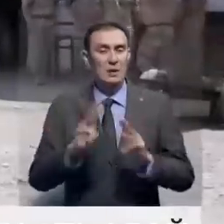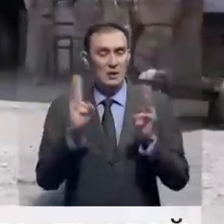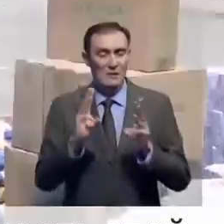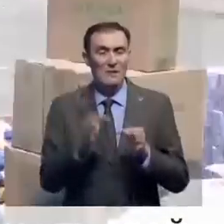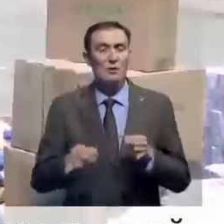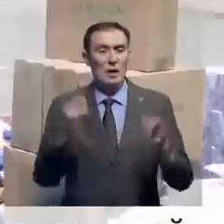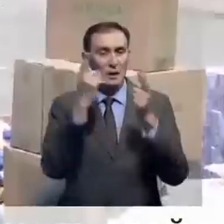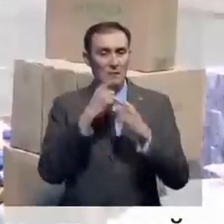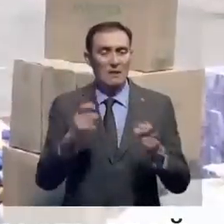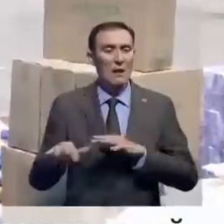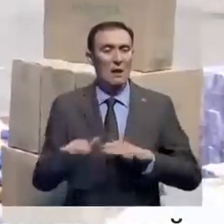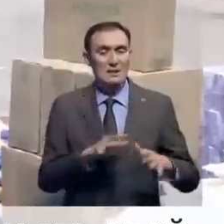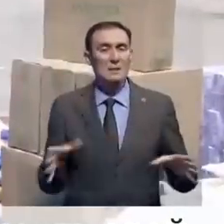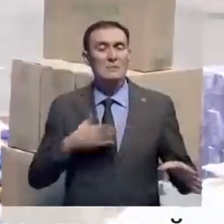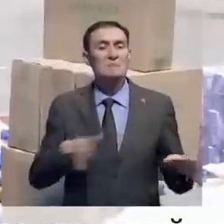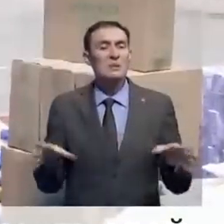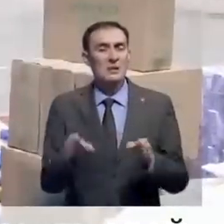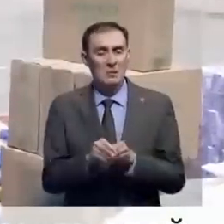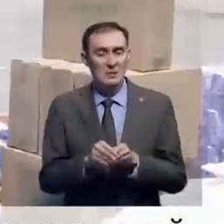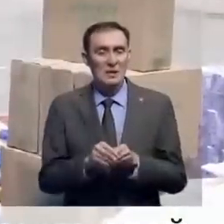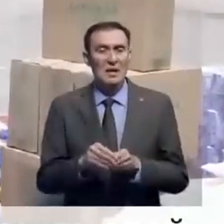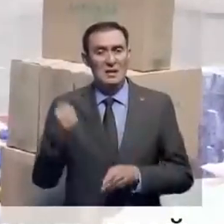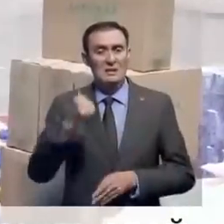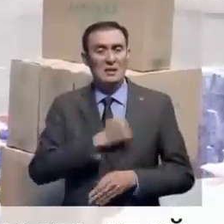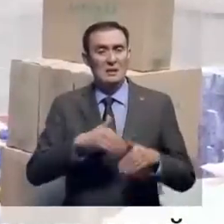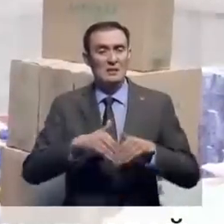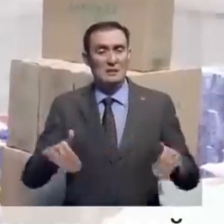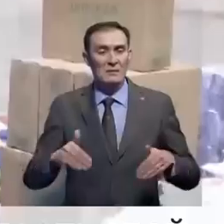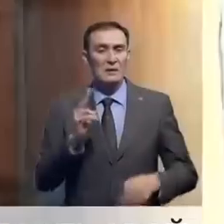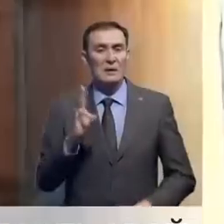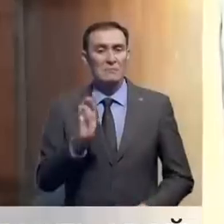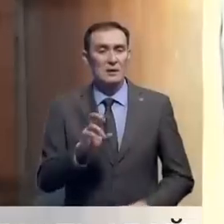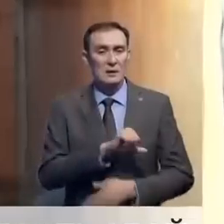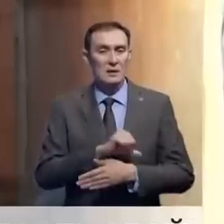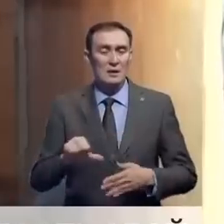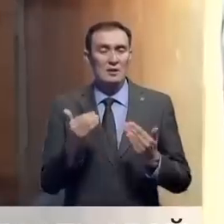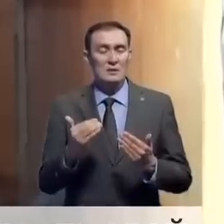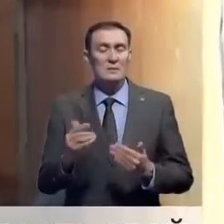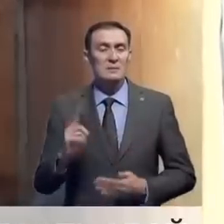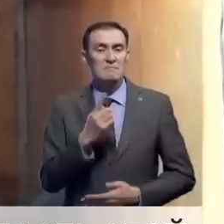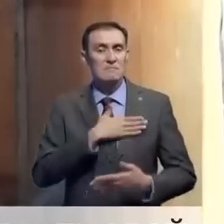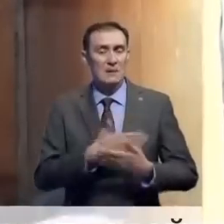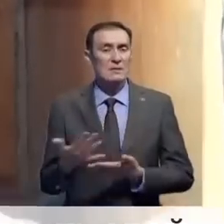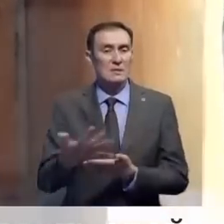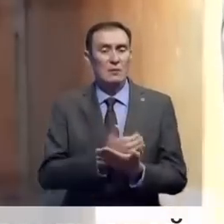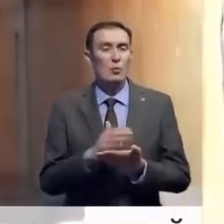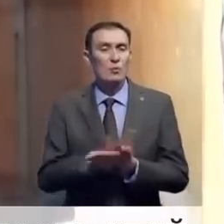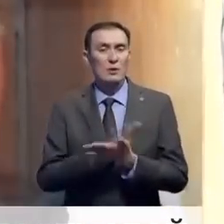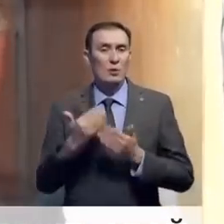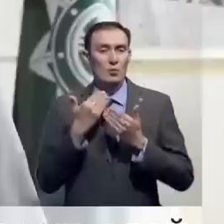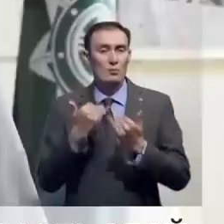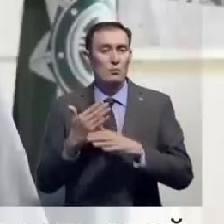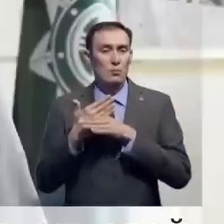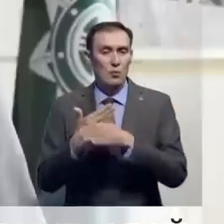в регионе объявлена акция бы с другим личный состав департамента пограничной службы КНБ один во-первых собрал гуманитарную